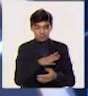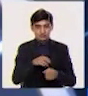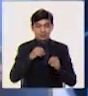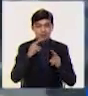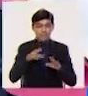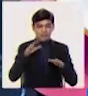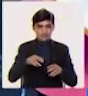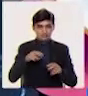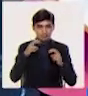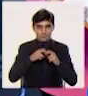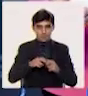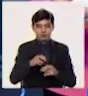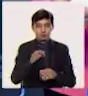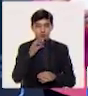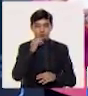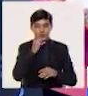қаралады екен.